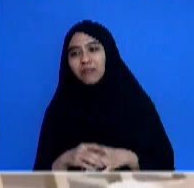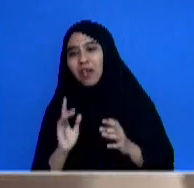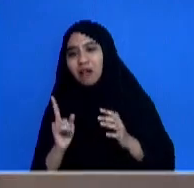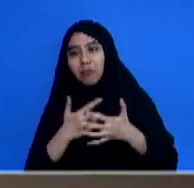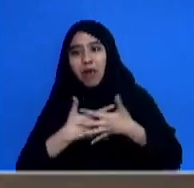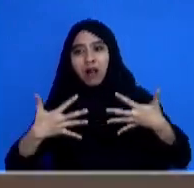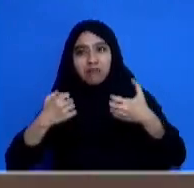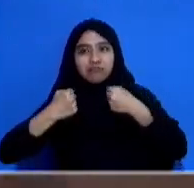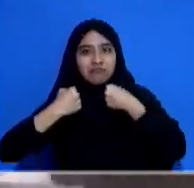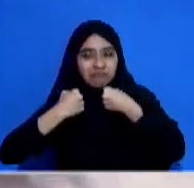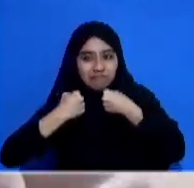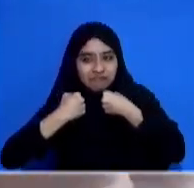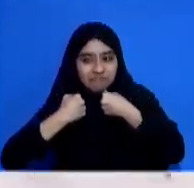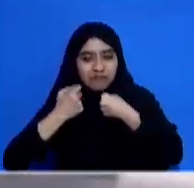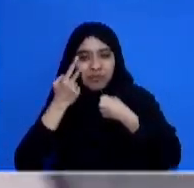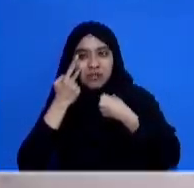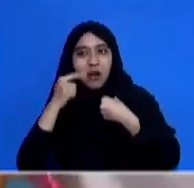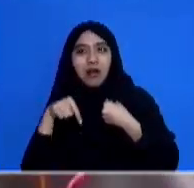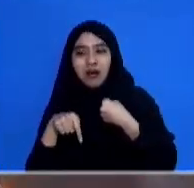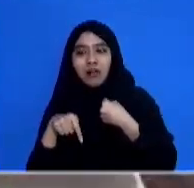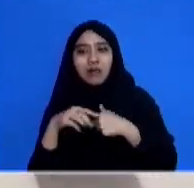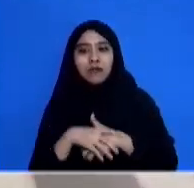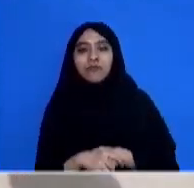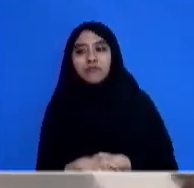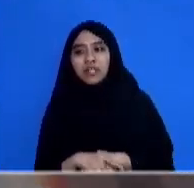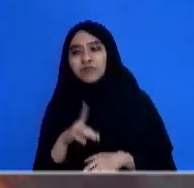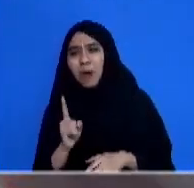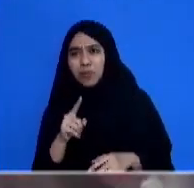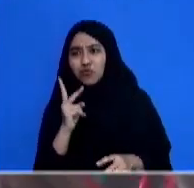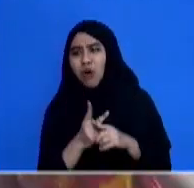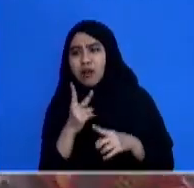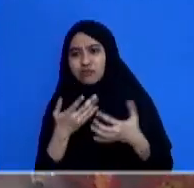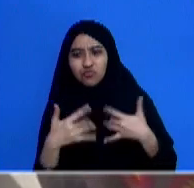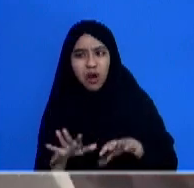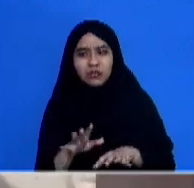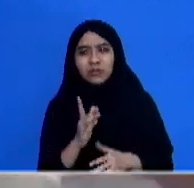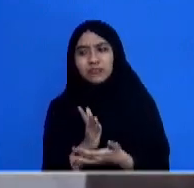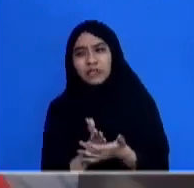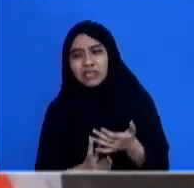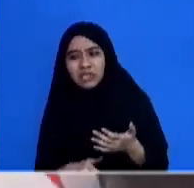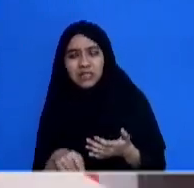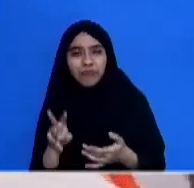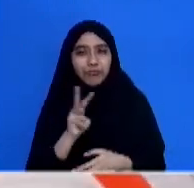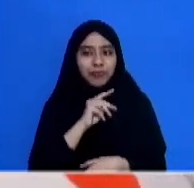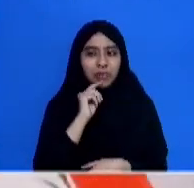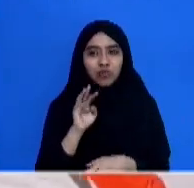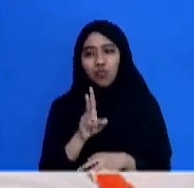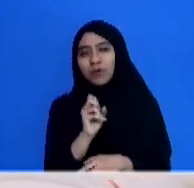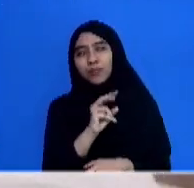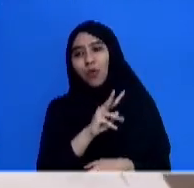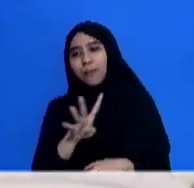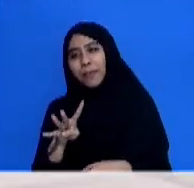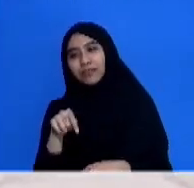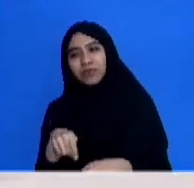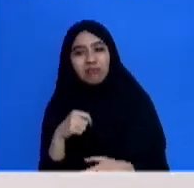mempertahankan homestay-nya. Pengosongan rumah ini dilakukan untuk kedua kalinya karena pada pertengahan bulan Mei 2024, eksekusi